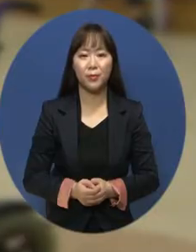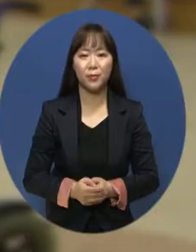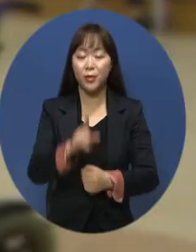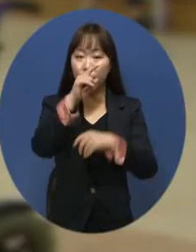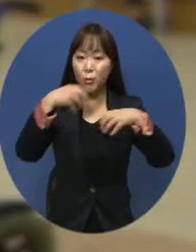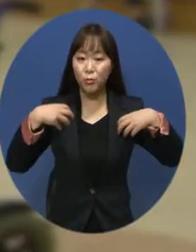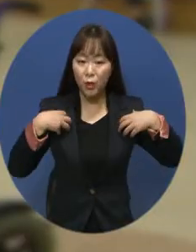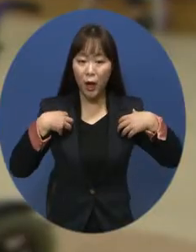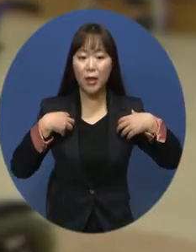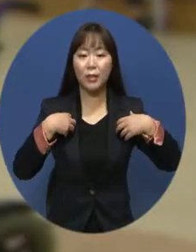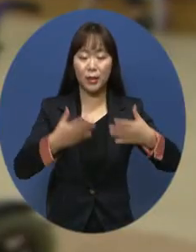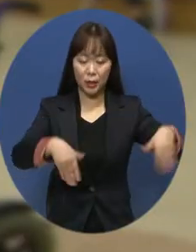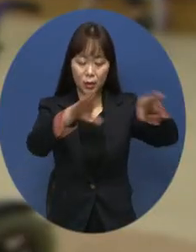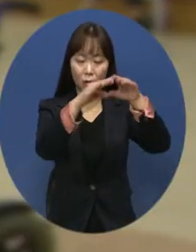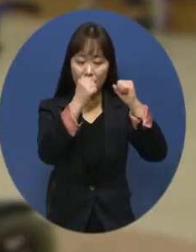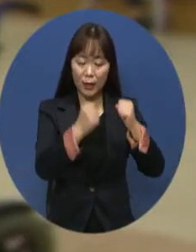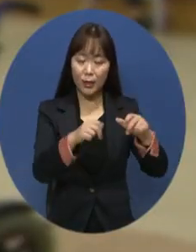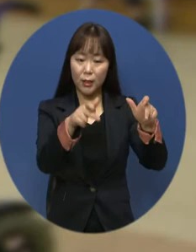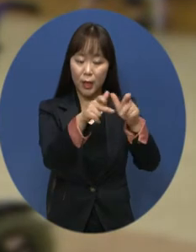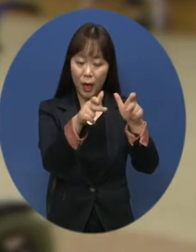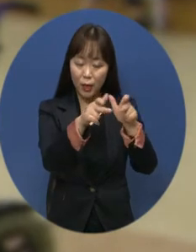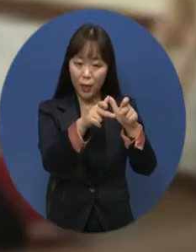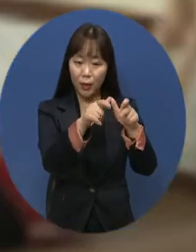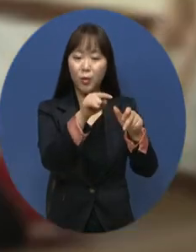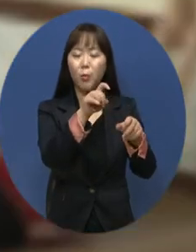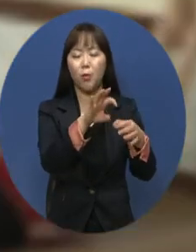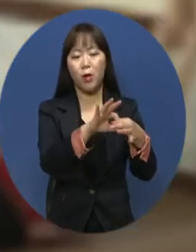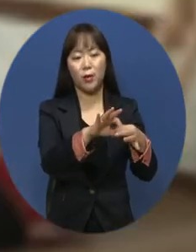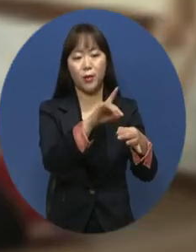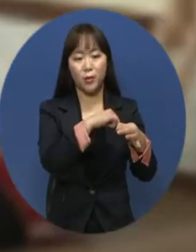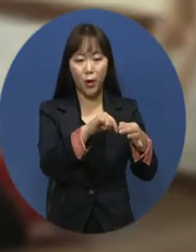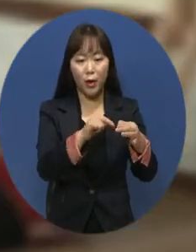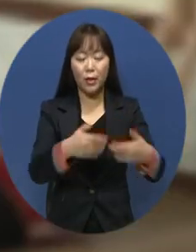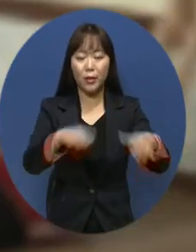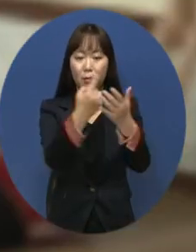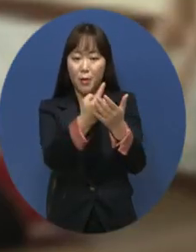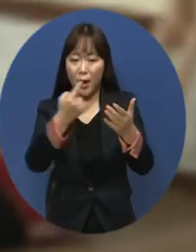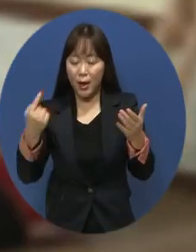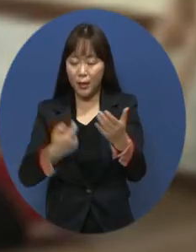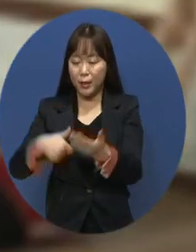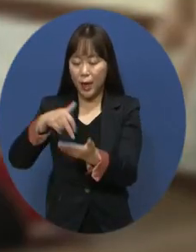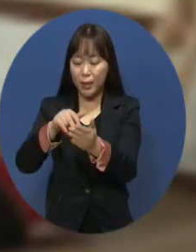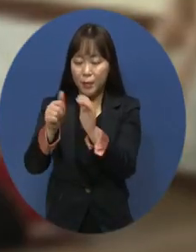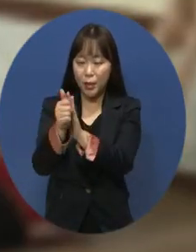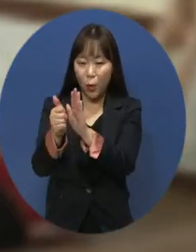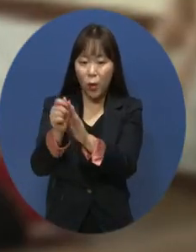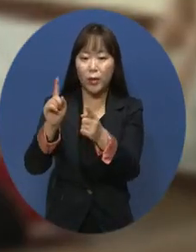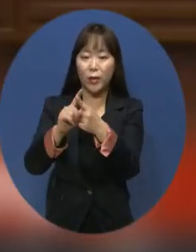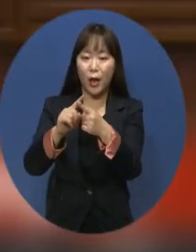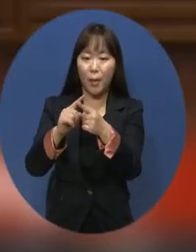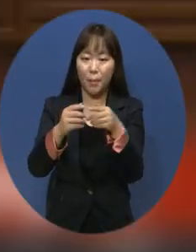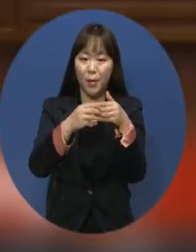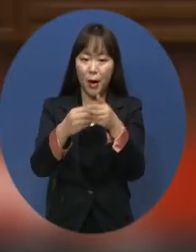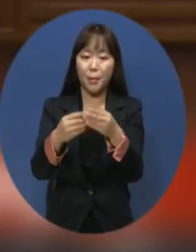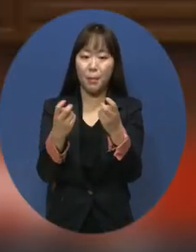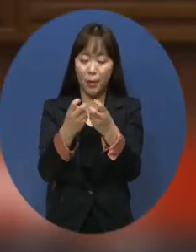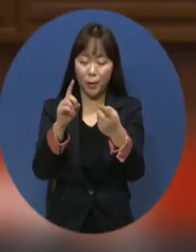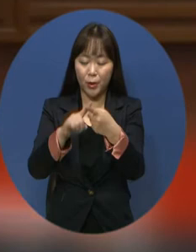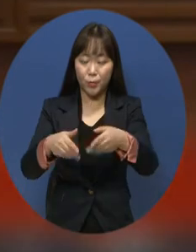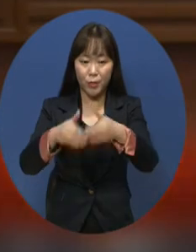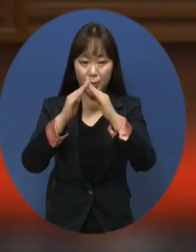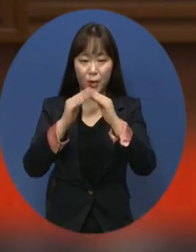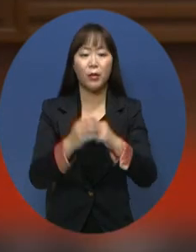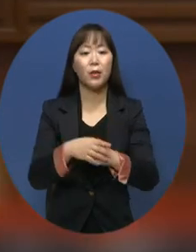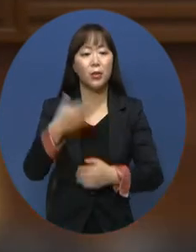정부가 시설에서 거주하는 장애인을 위한 탈 시 설 자 깊지 원 로드맵 수립 에 나섭니다 지난 13일